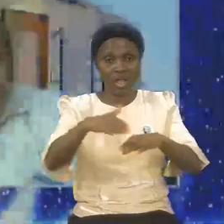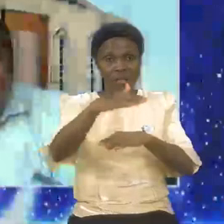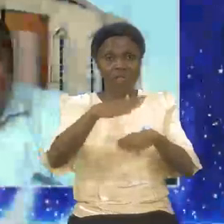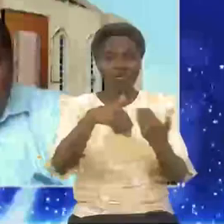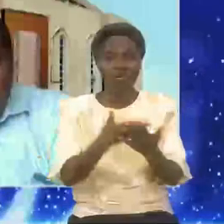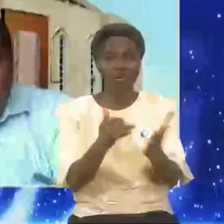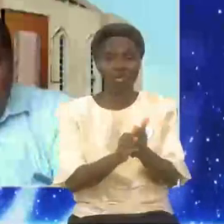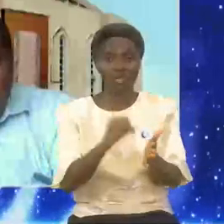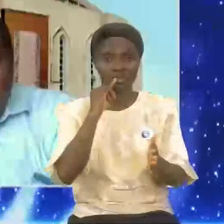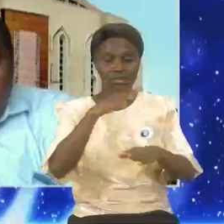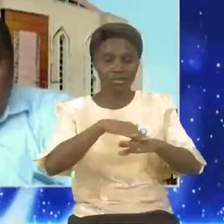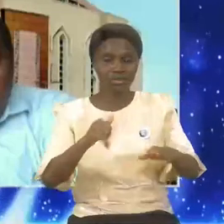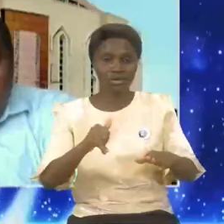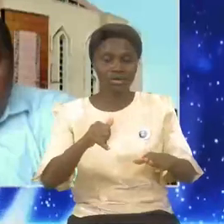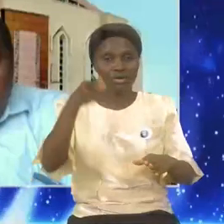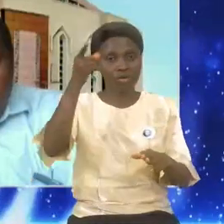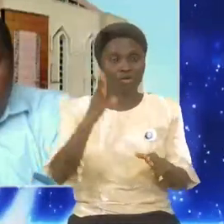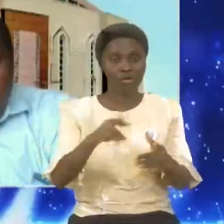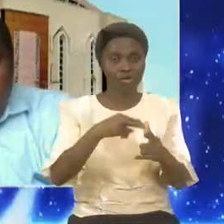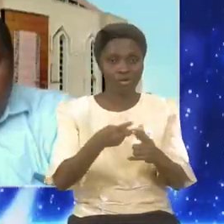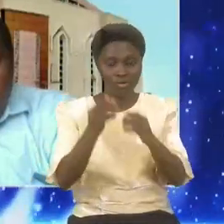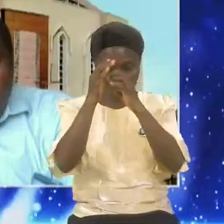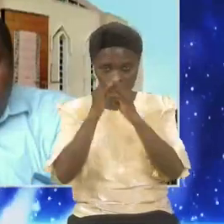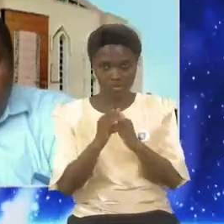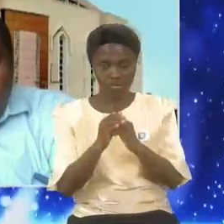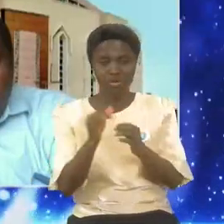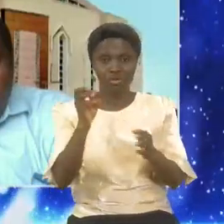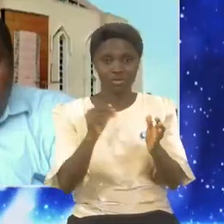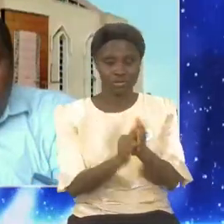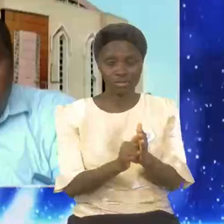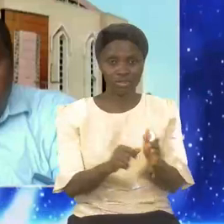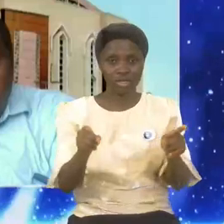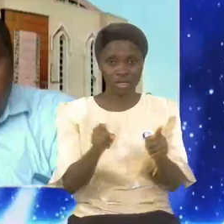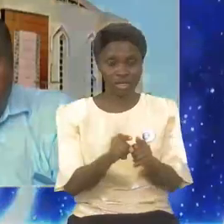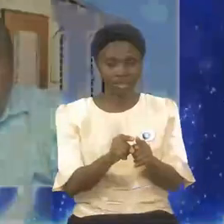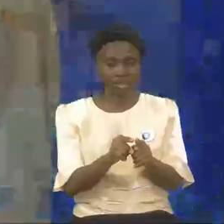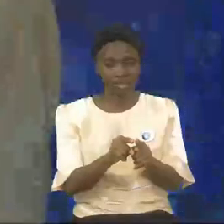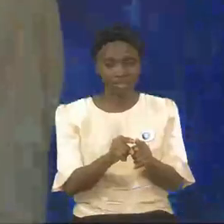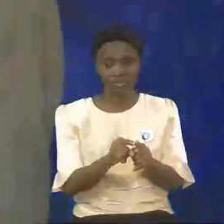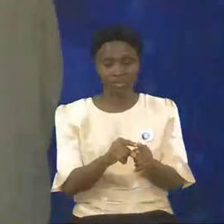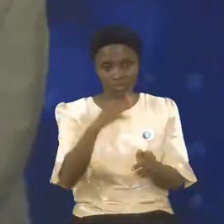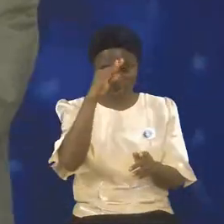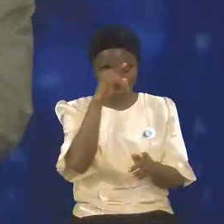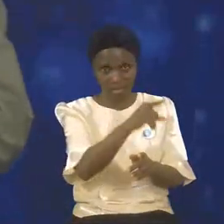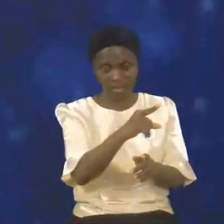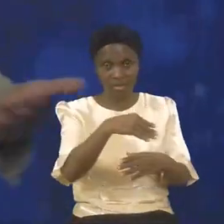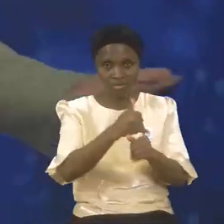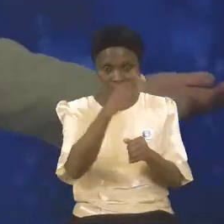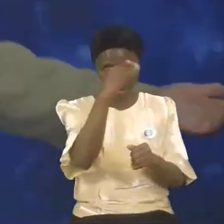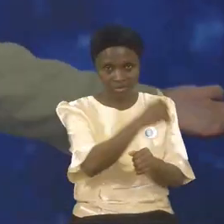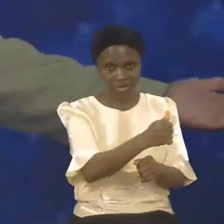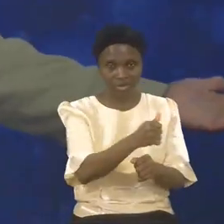l'incantation de sa tombe et l'adversaire qui s'élève au-dessus de tout ce qu'on appelle Dieu ou de ce qu'on adore